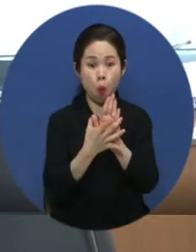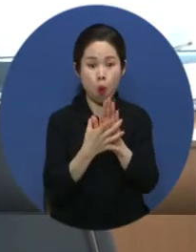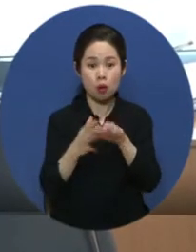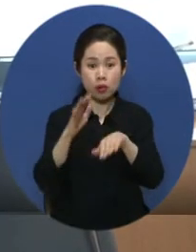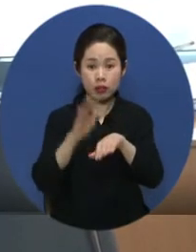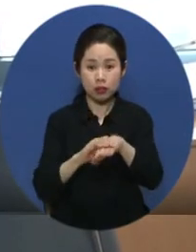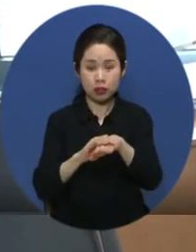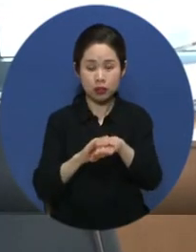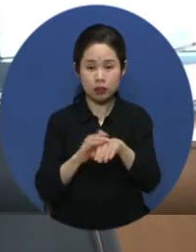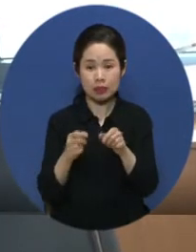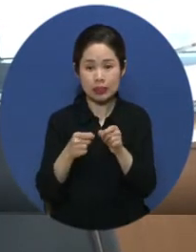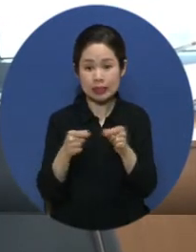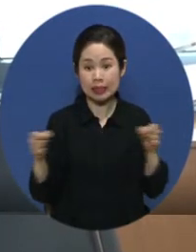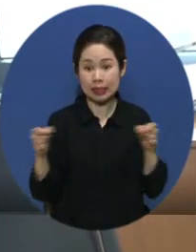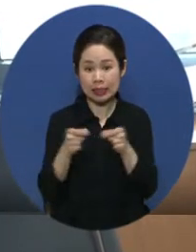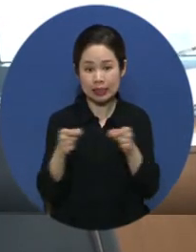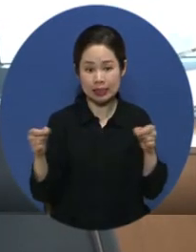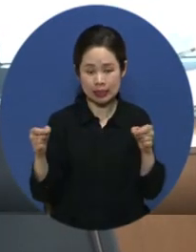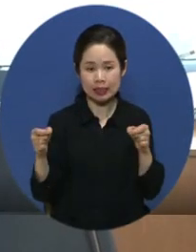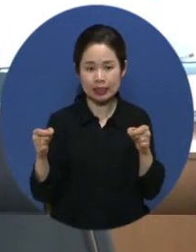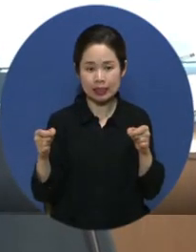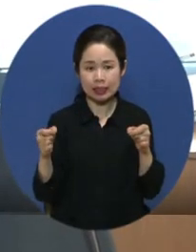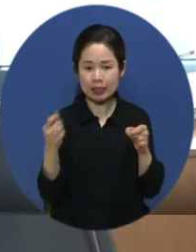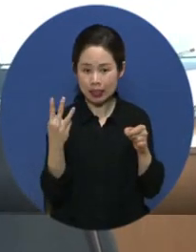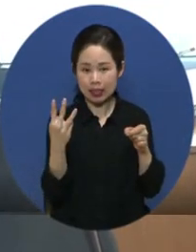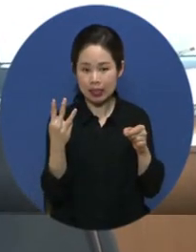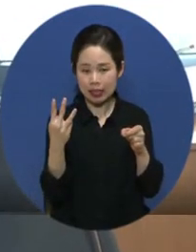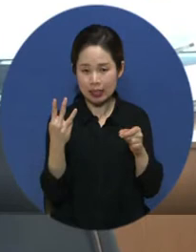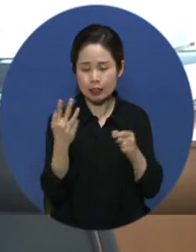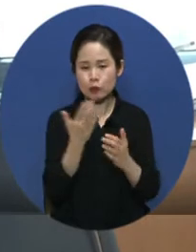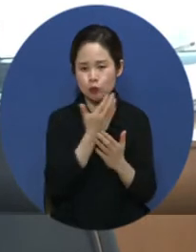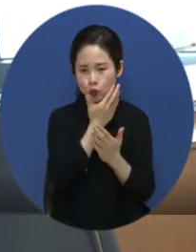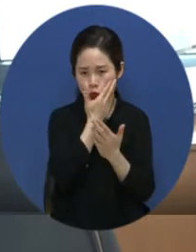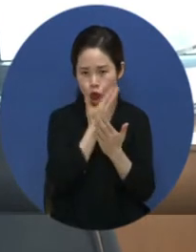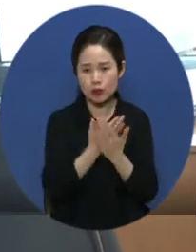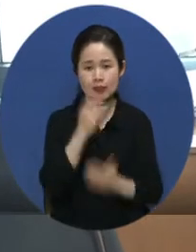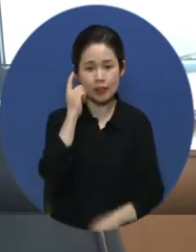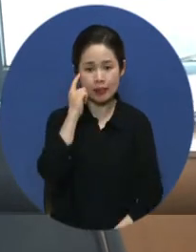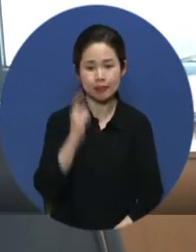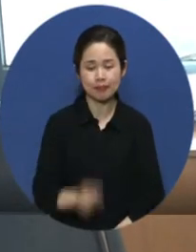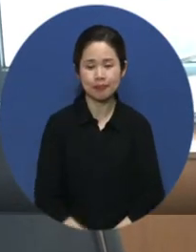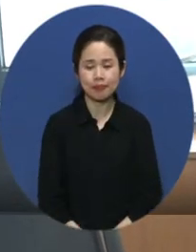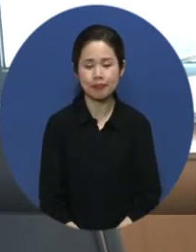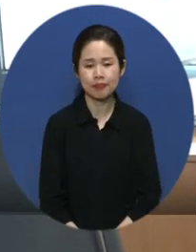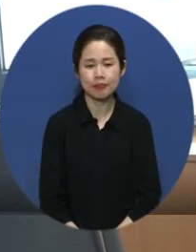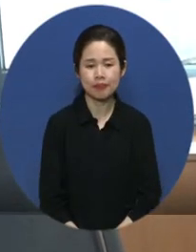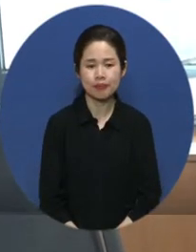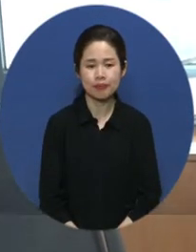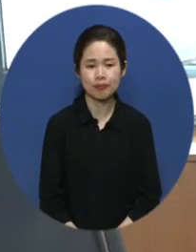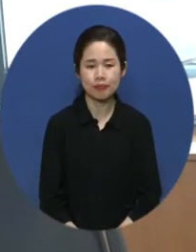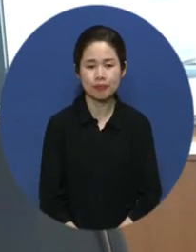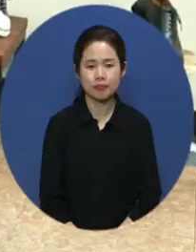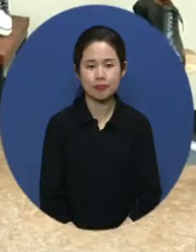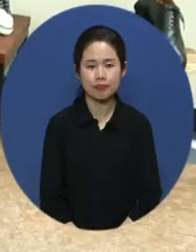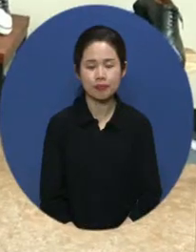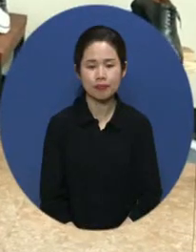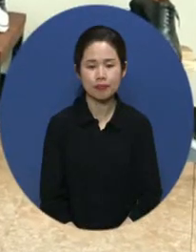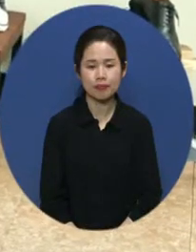이제 많이 우리가 이제 중요하게 생각하죠.